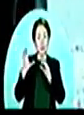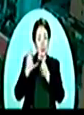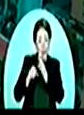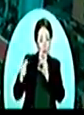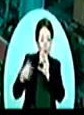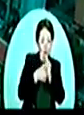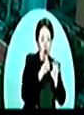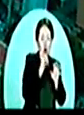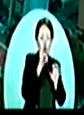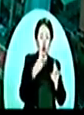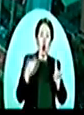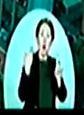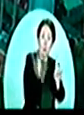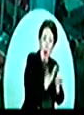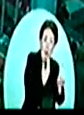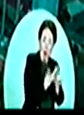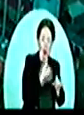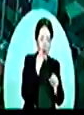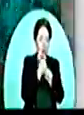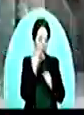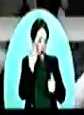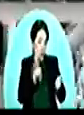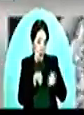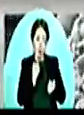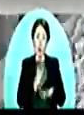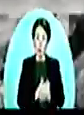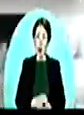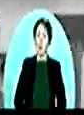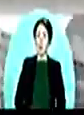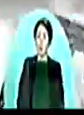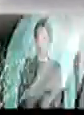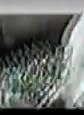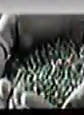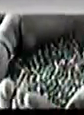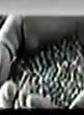олгох эрхцүүн зөвсөлтийн арга хэмжээ авч байна.